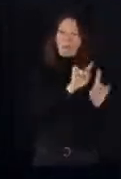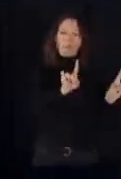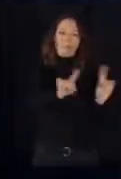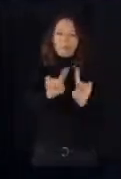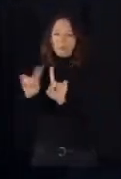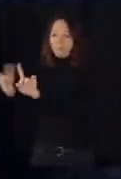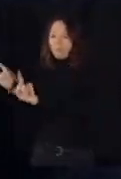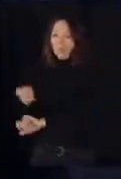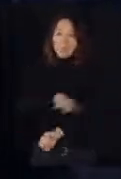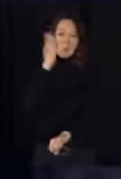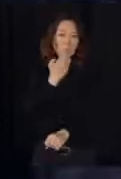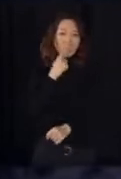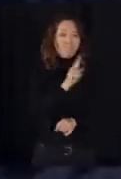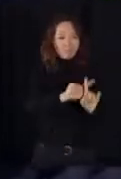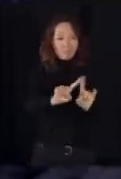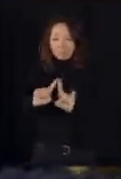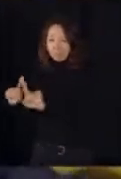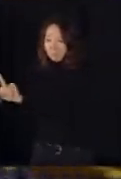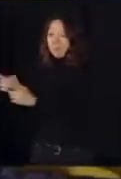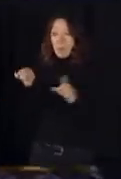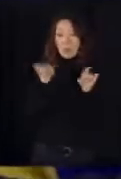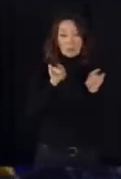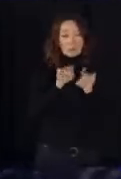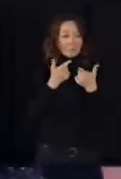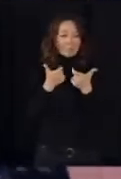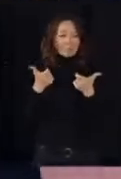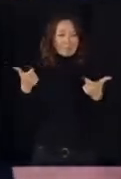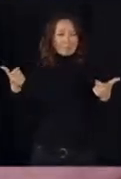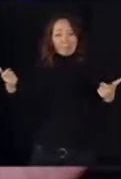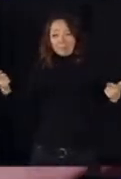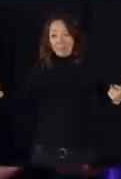vos émotions, pour votre diversité.